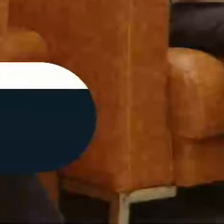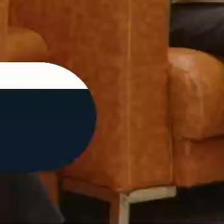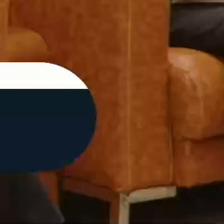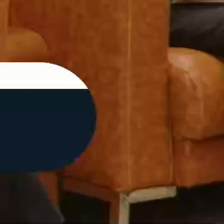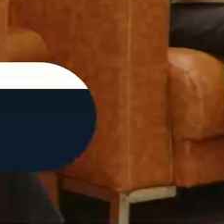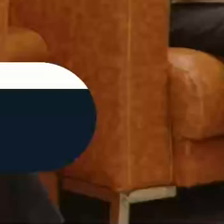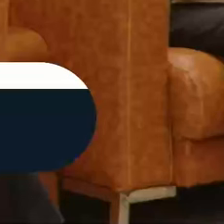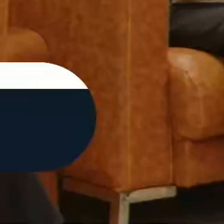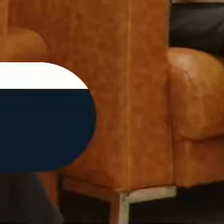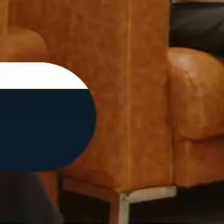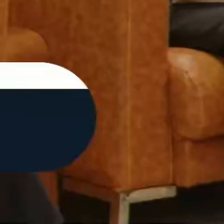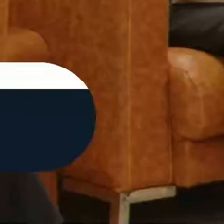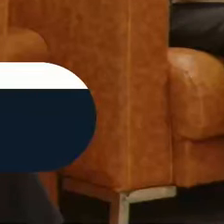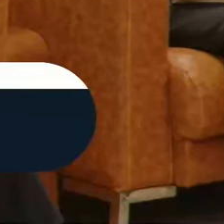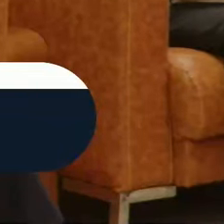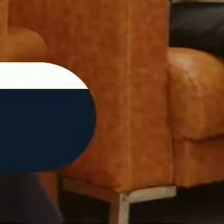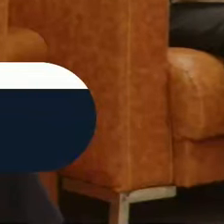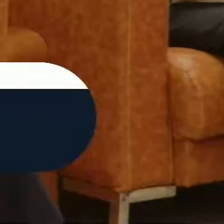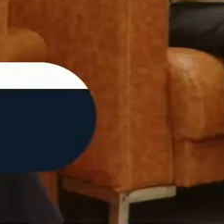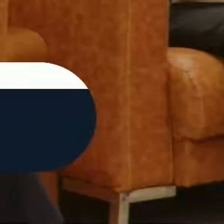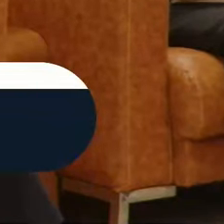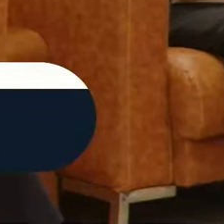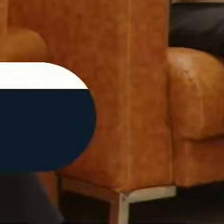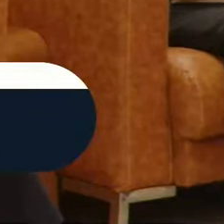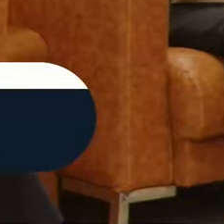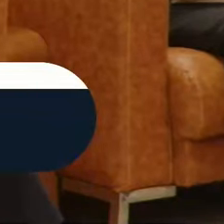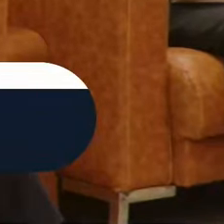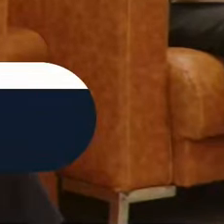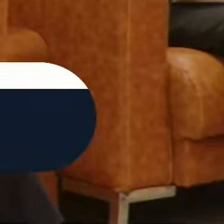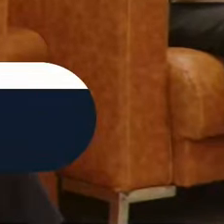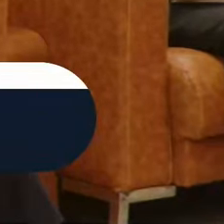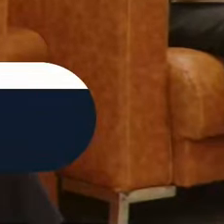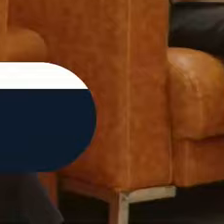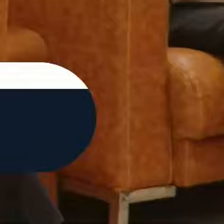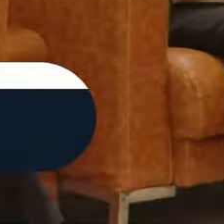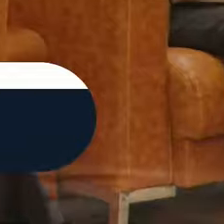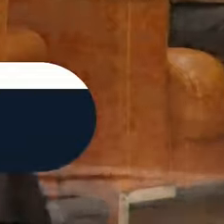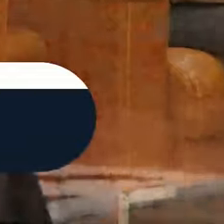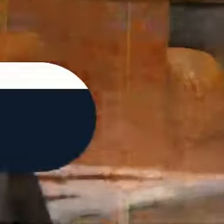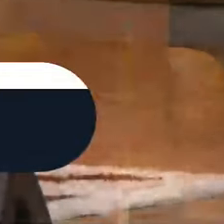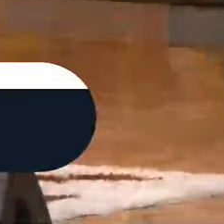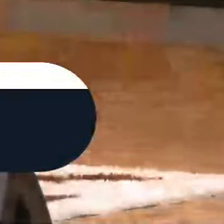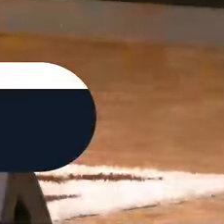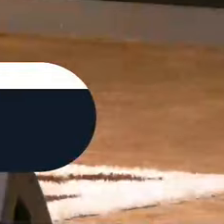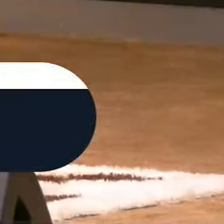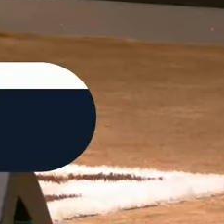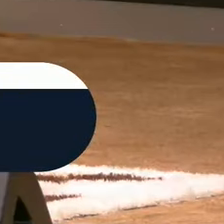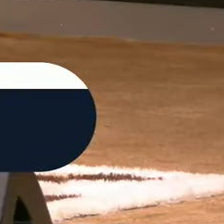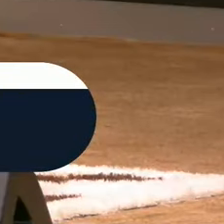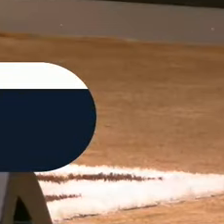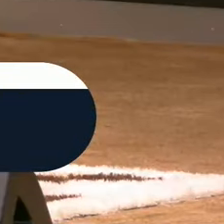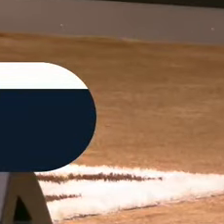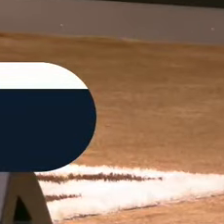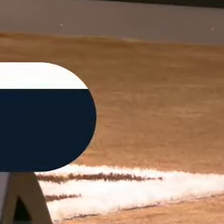outragée. Il y a des gens qui bafouent, qui piétinent la grâce de Dieu. La Bible a dit